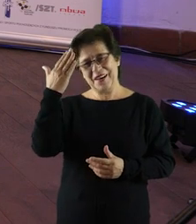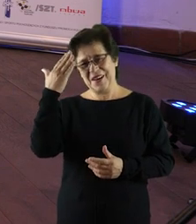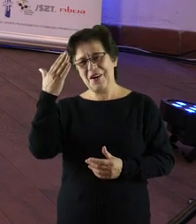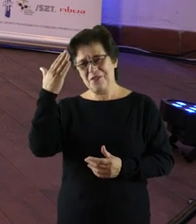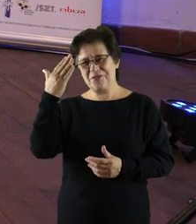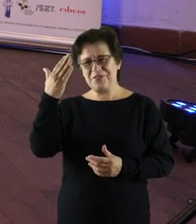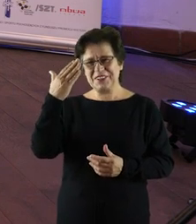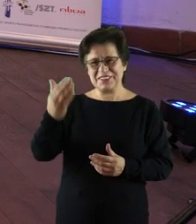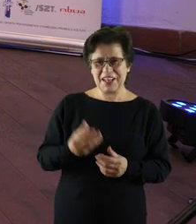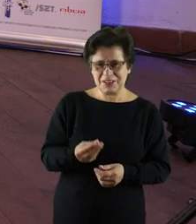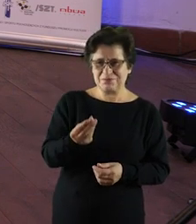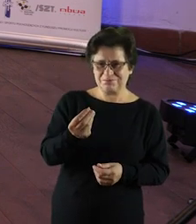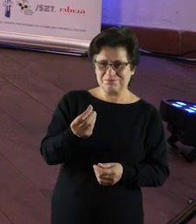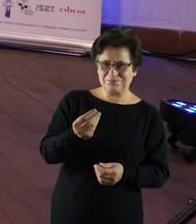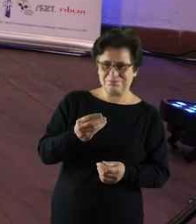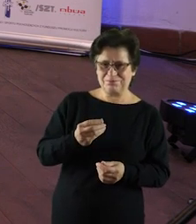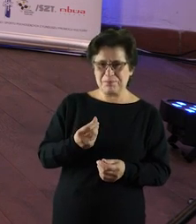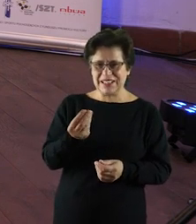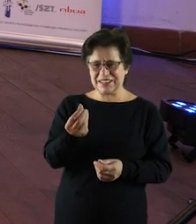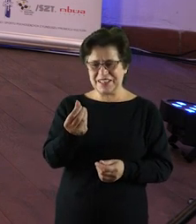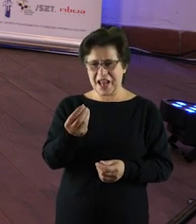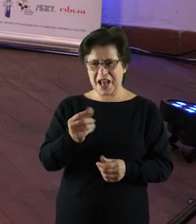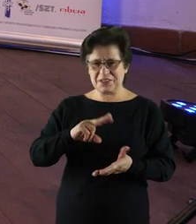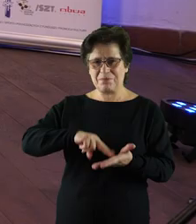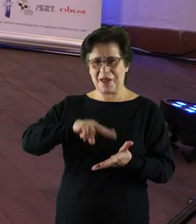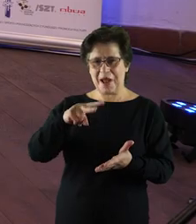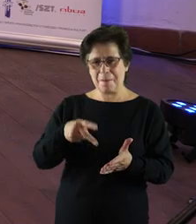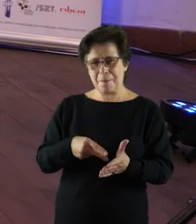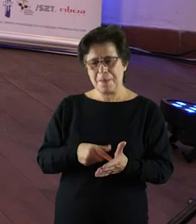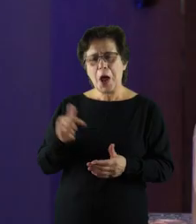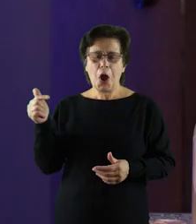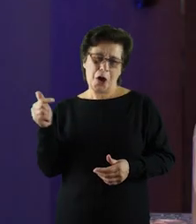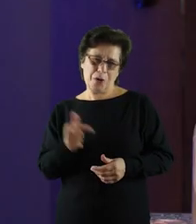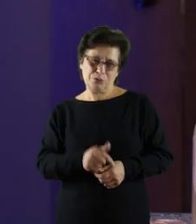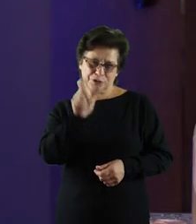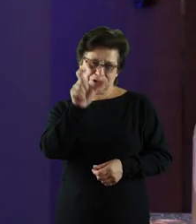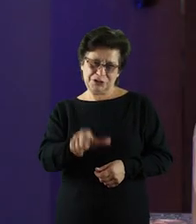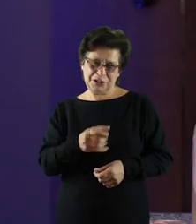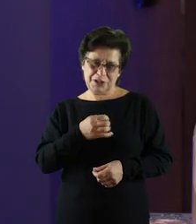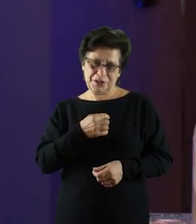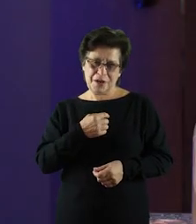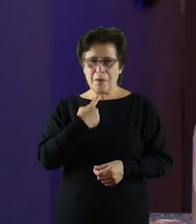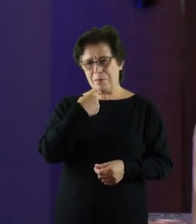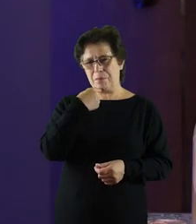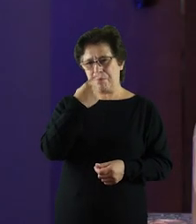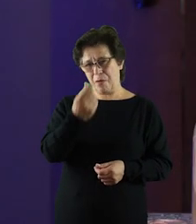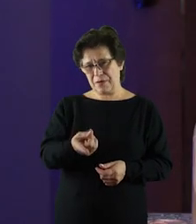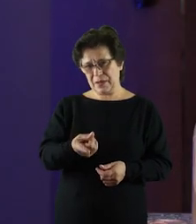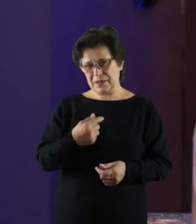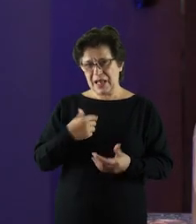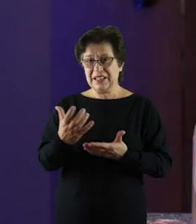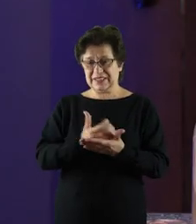Biznes Klubie, tak? Biznes Club Leszno. Muszę ci powiedzieć, że w tej chwili